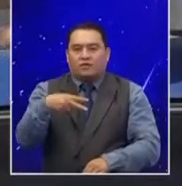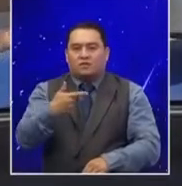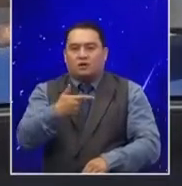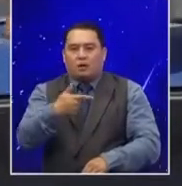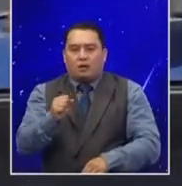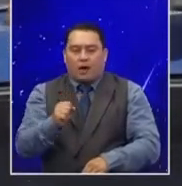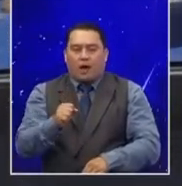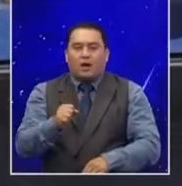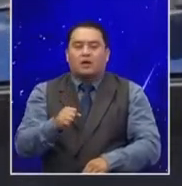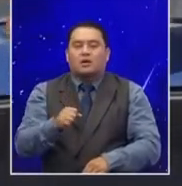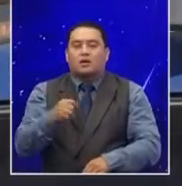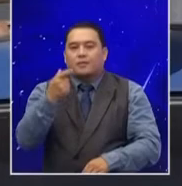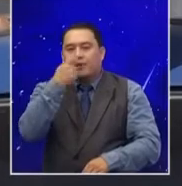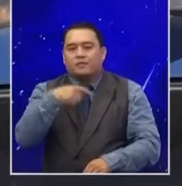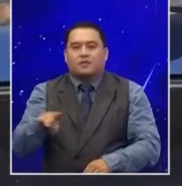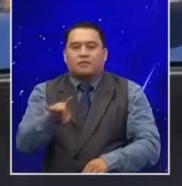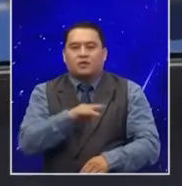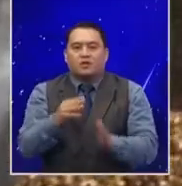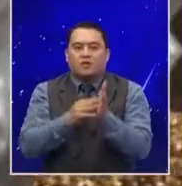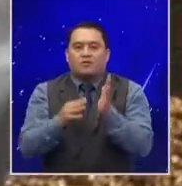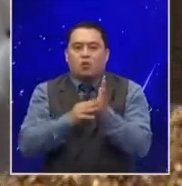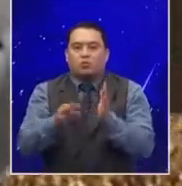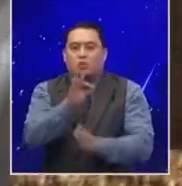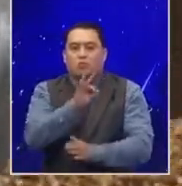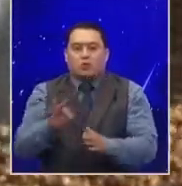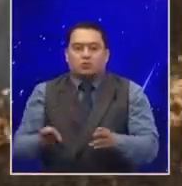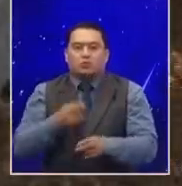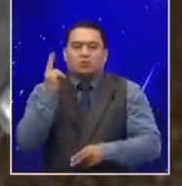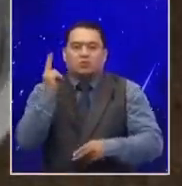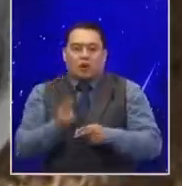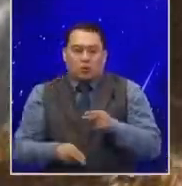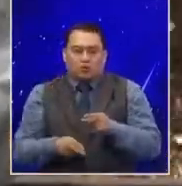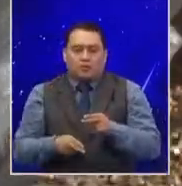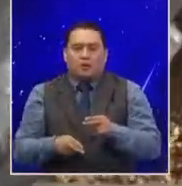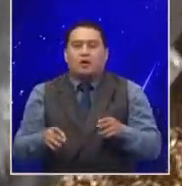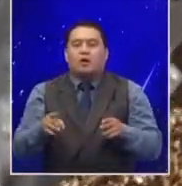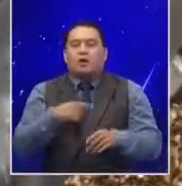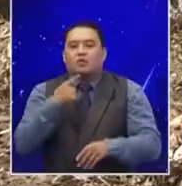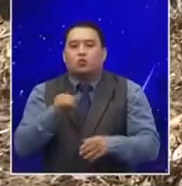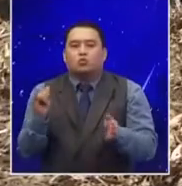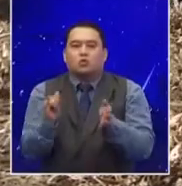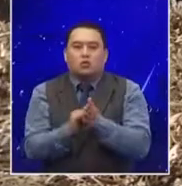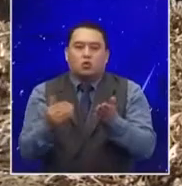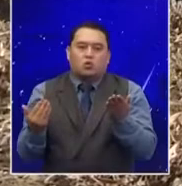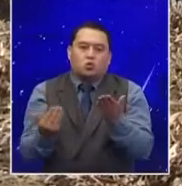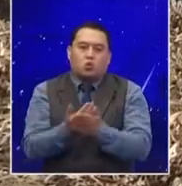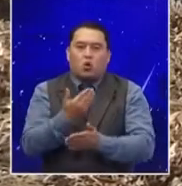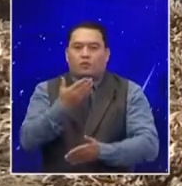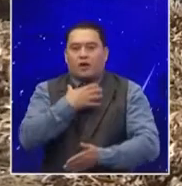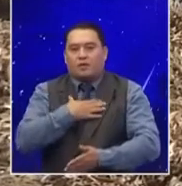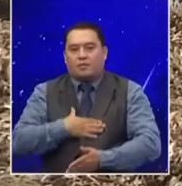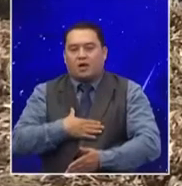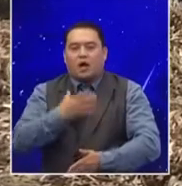посевов, имеющихся во владении хозяйства, 90% уже убрано. Аграрии отмечают, установилась теплая погода, а